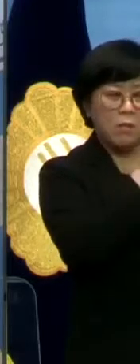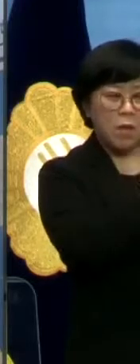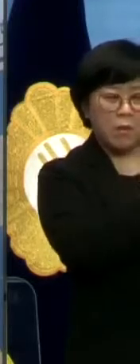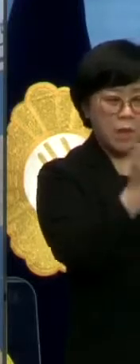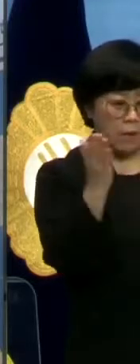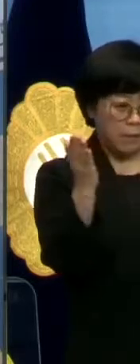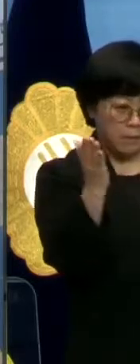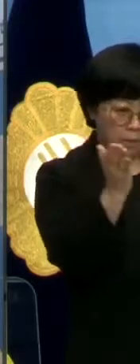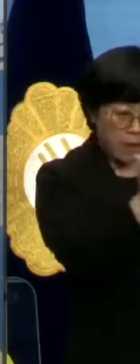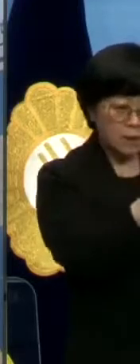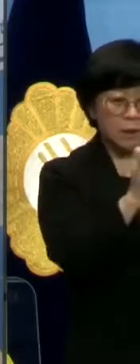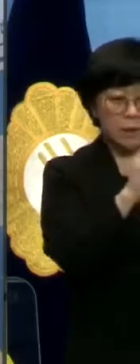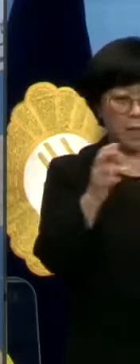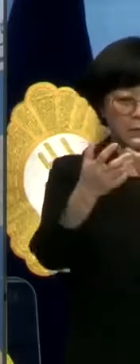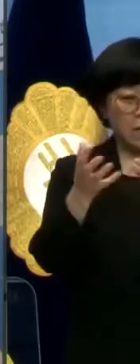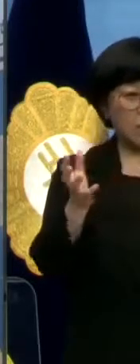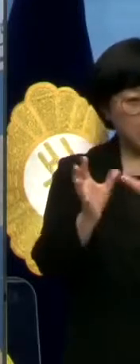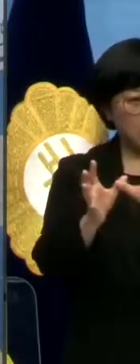준안은